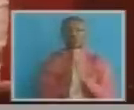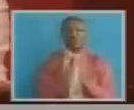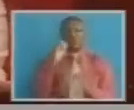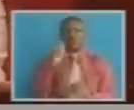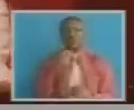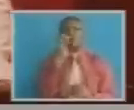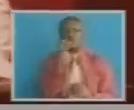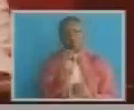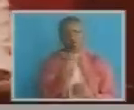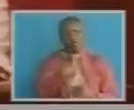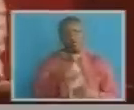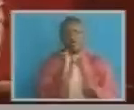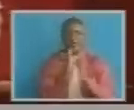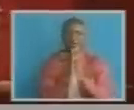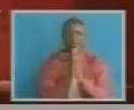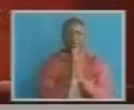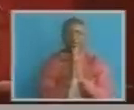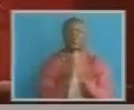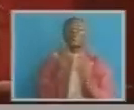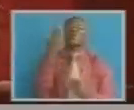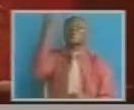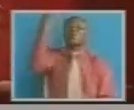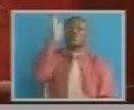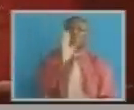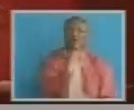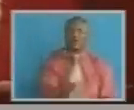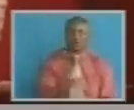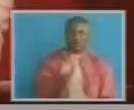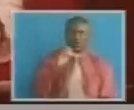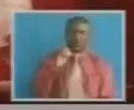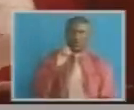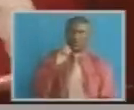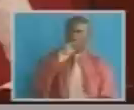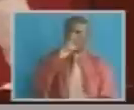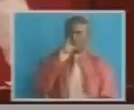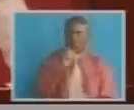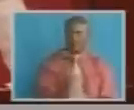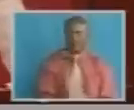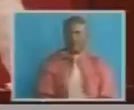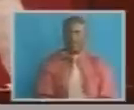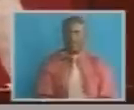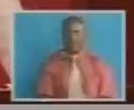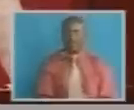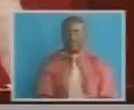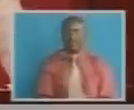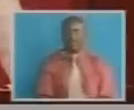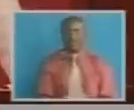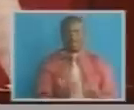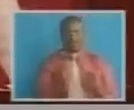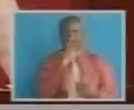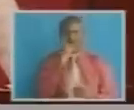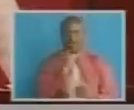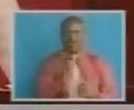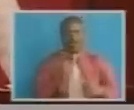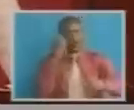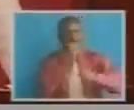wao swali la pili swali la pili mheshimiwa naibu Spika nimeuliza je walishawahi kufanya utafiti